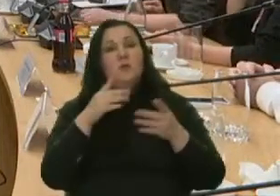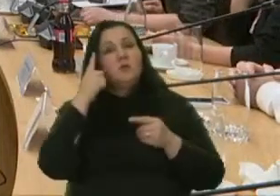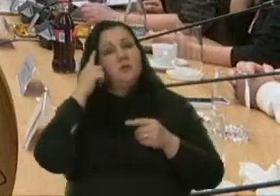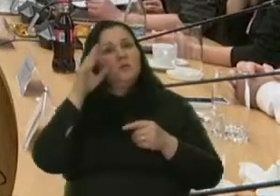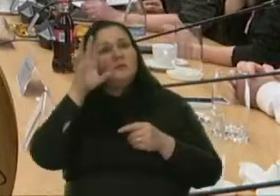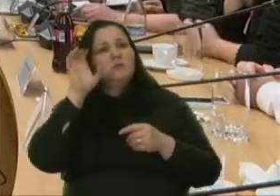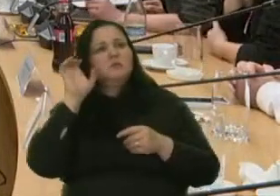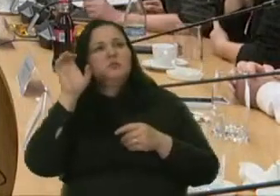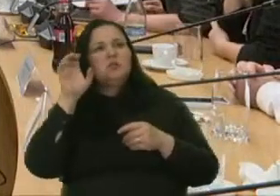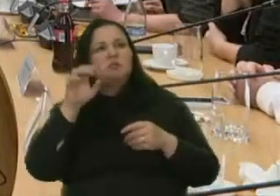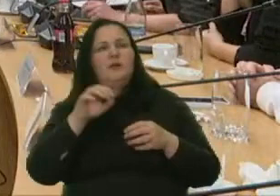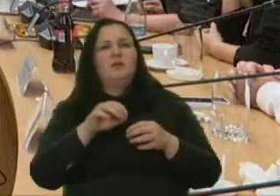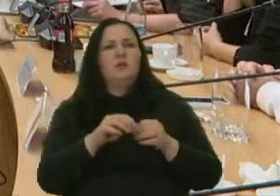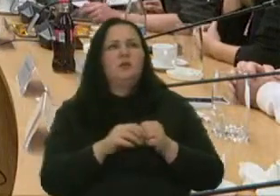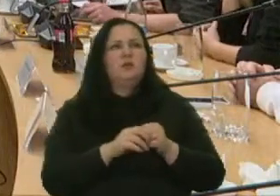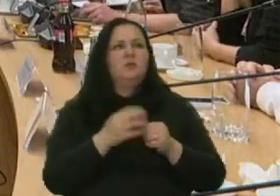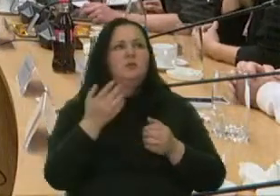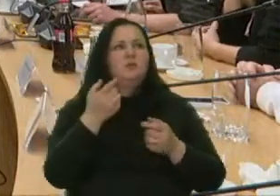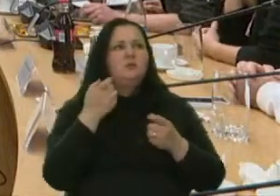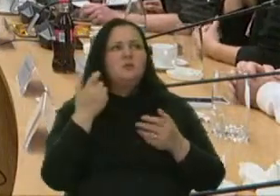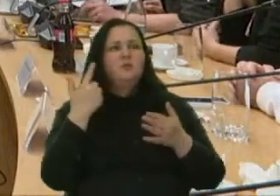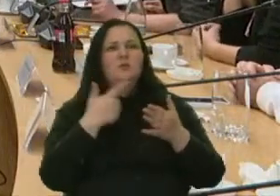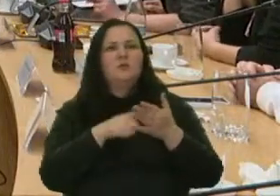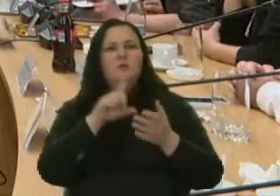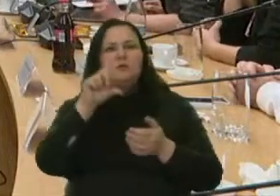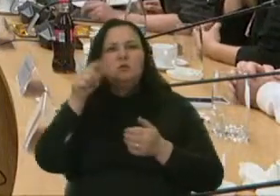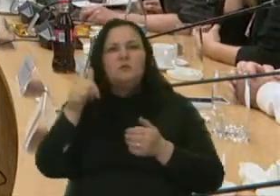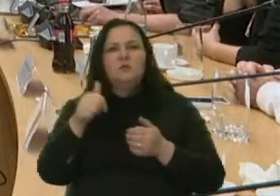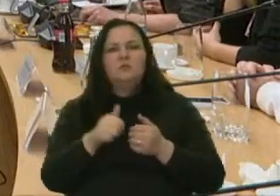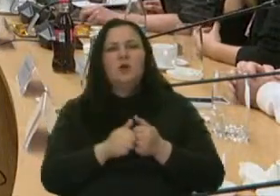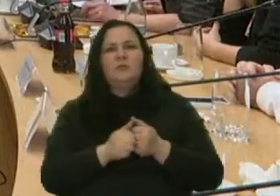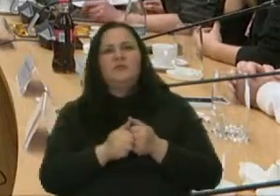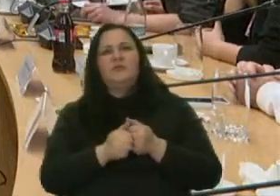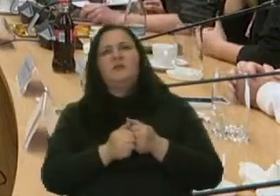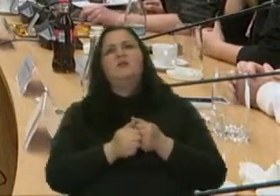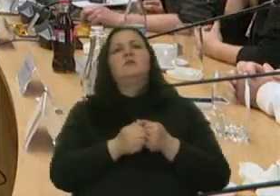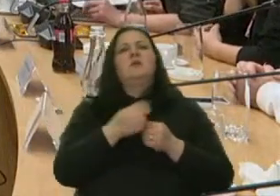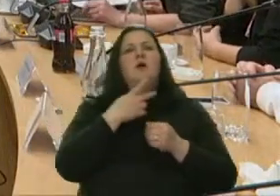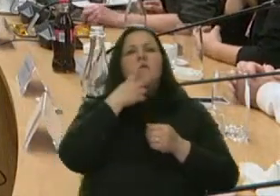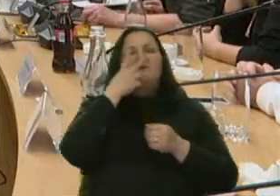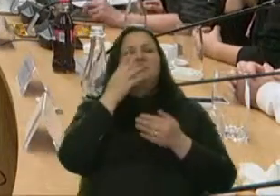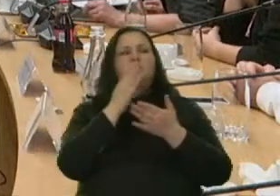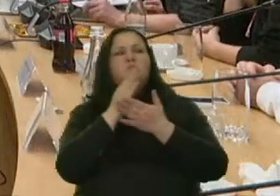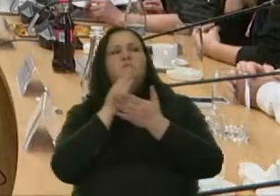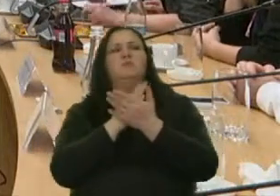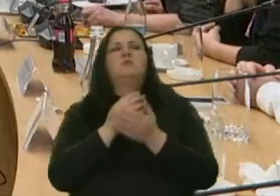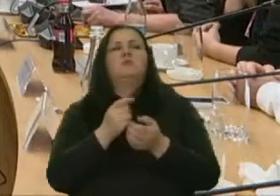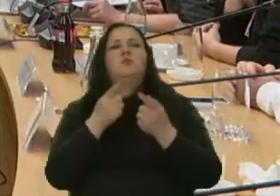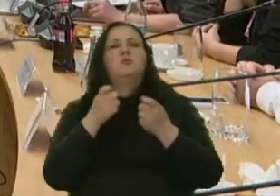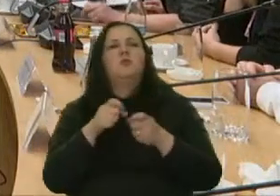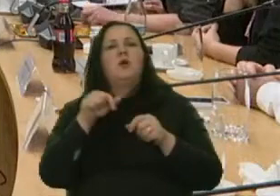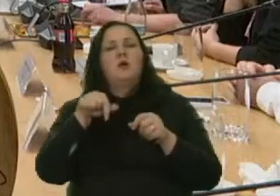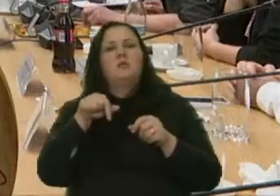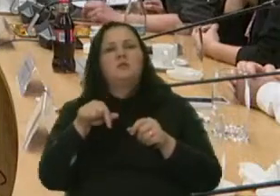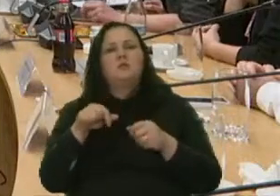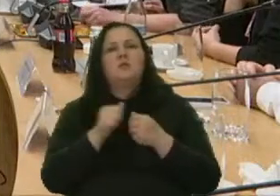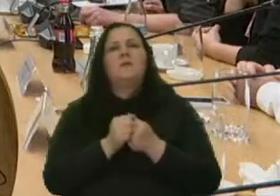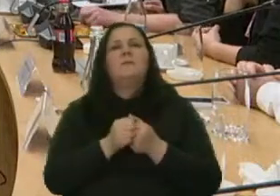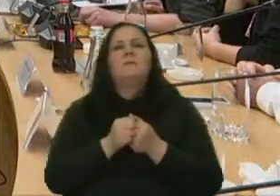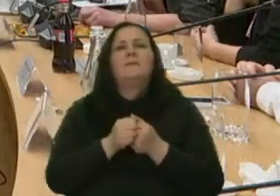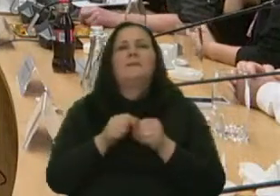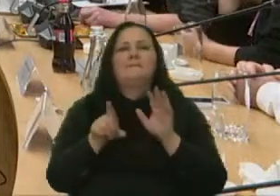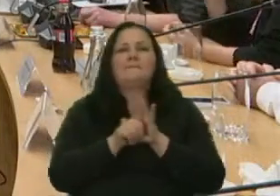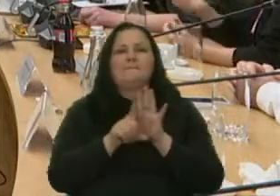o să vă amintiți că din 2021 Am semnalat problemele care sunt cu actuala lege și am cerut un nou